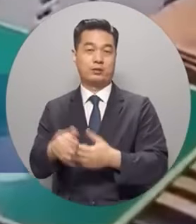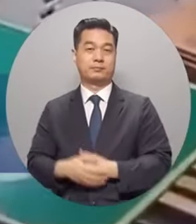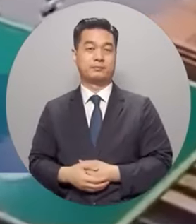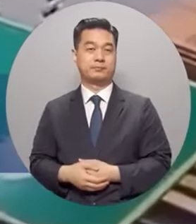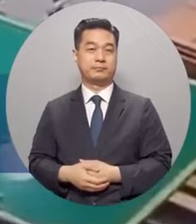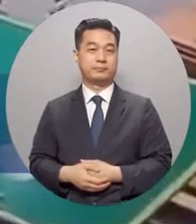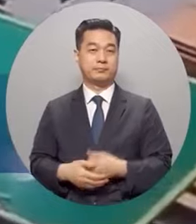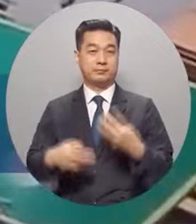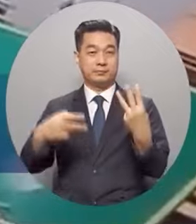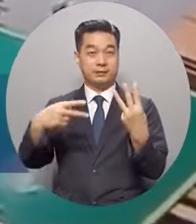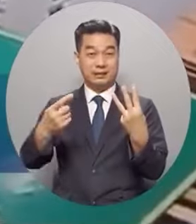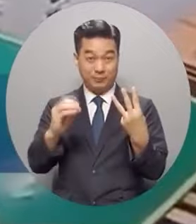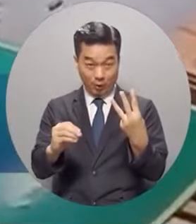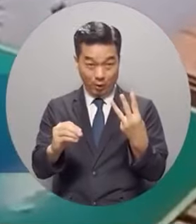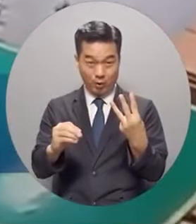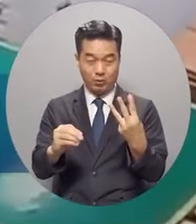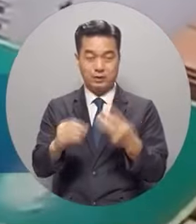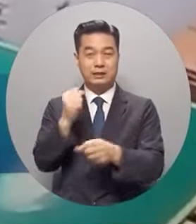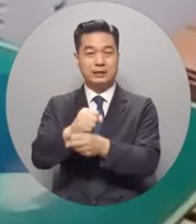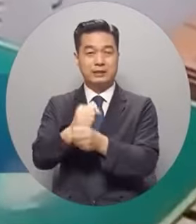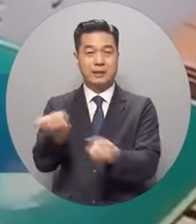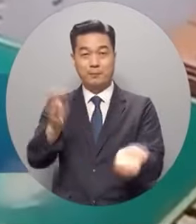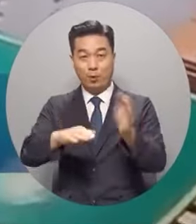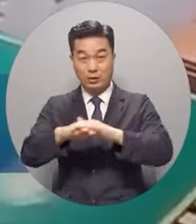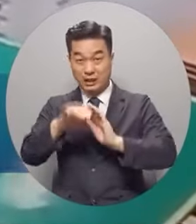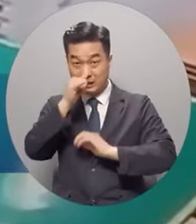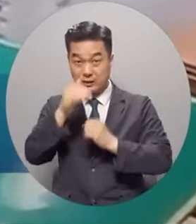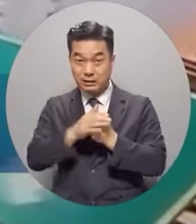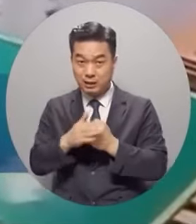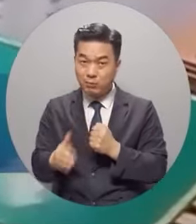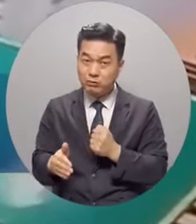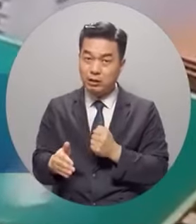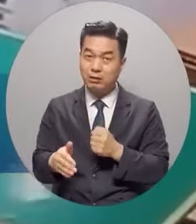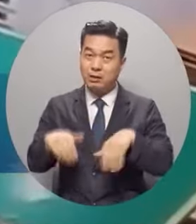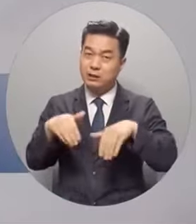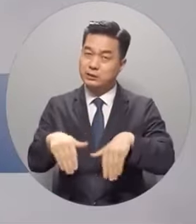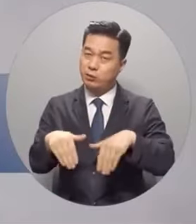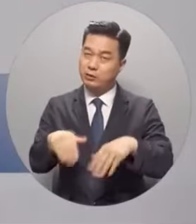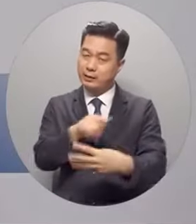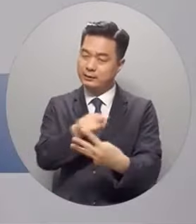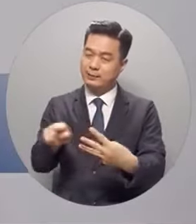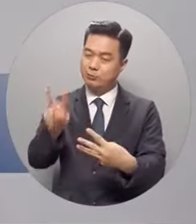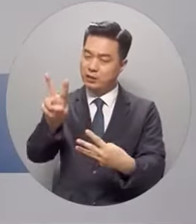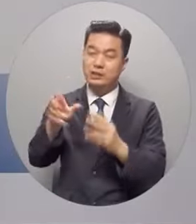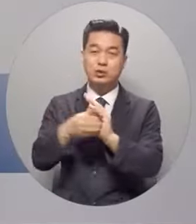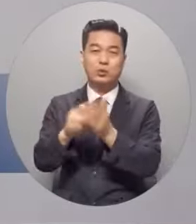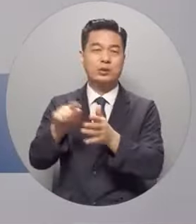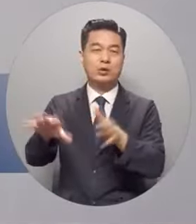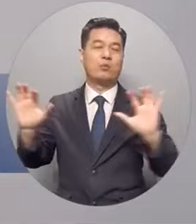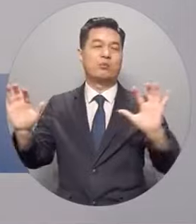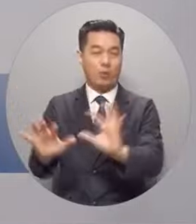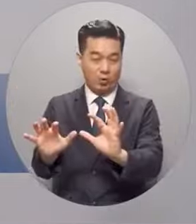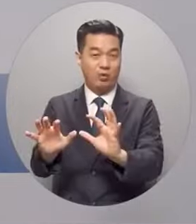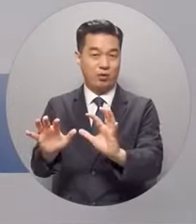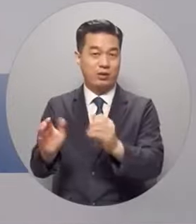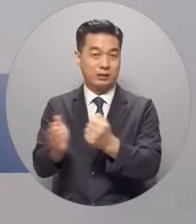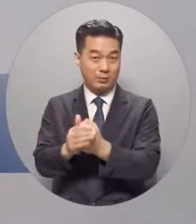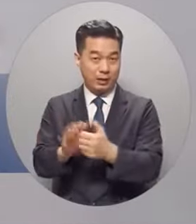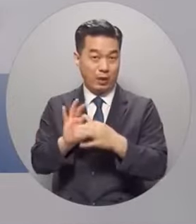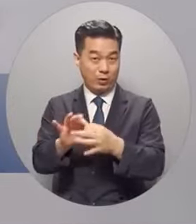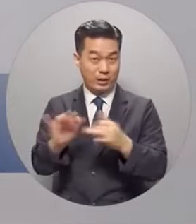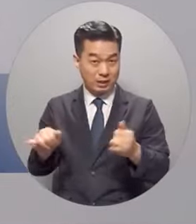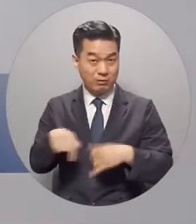삼동은 제품 생산 및 포장 이런 거 하기 때문에 거의 뭐 한 직원들의 3분의 2가 이쪽에서 근무하기 때문에 공장